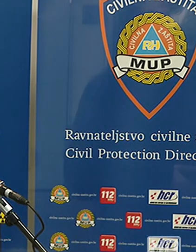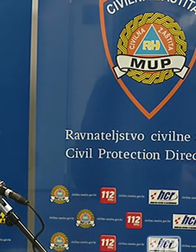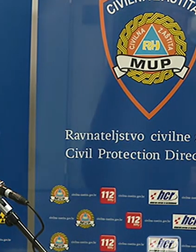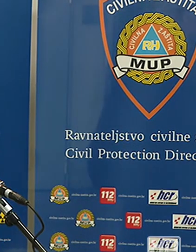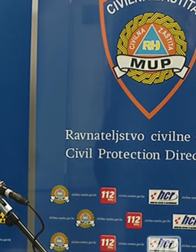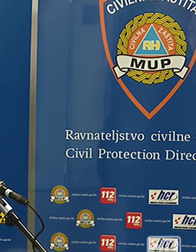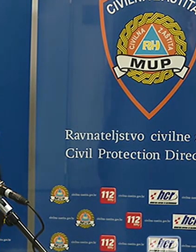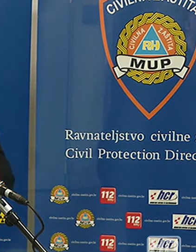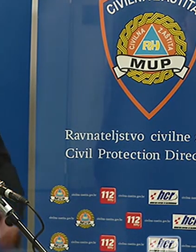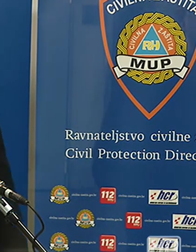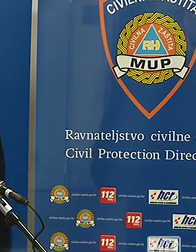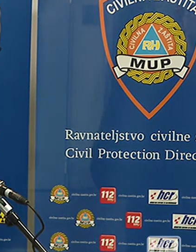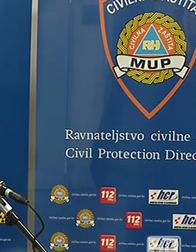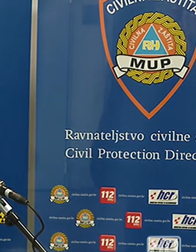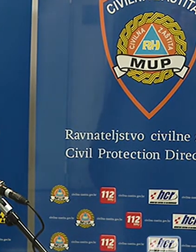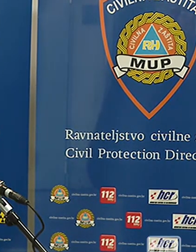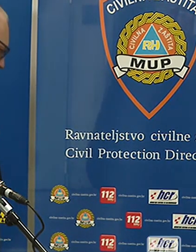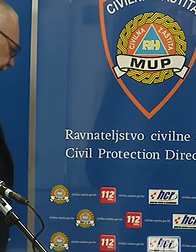najnovijim podacima. Izvolite.